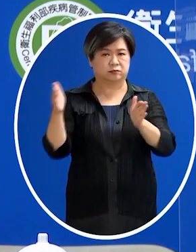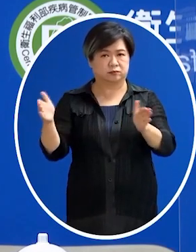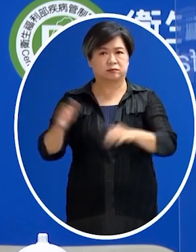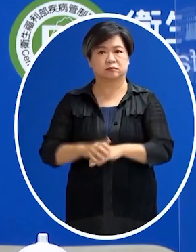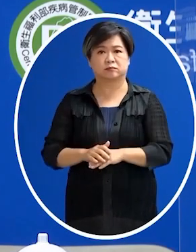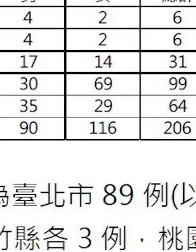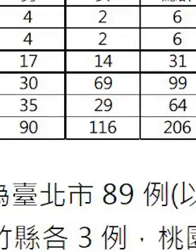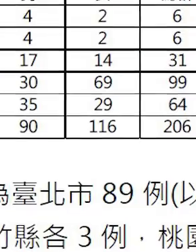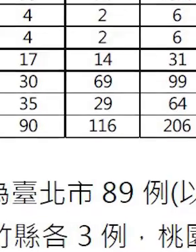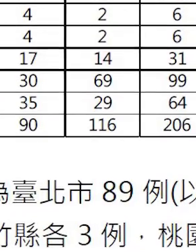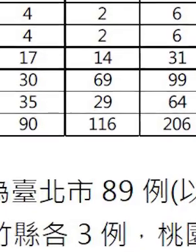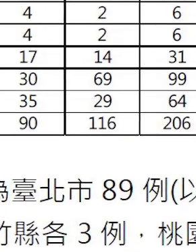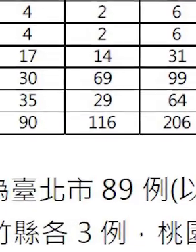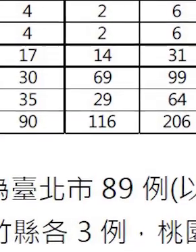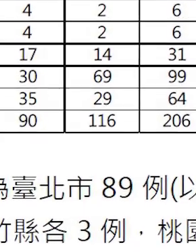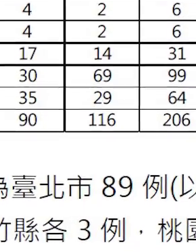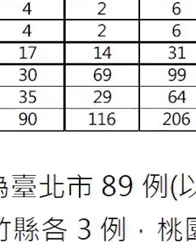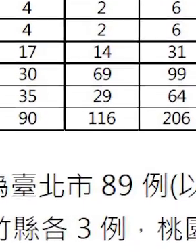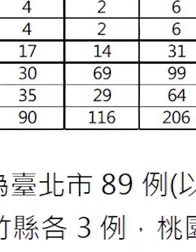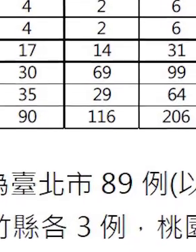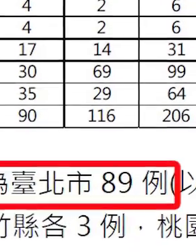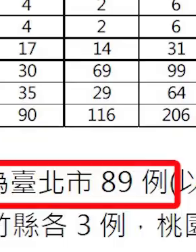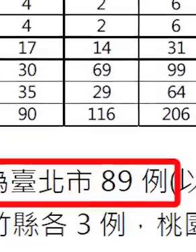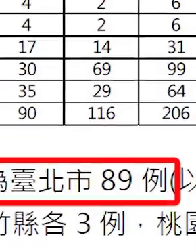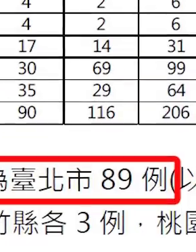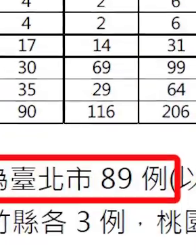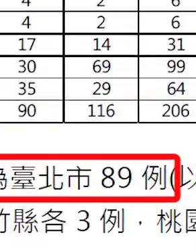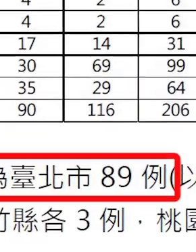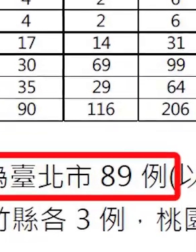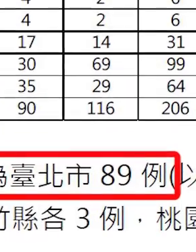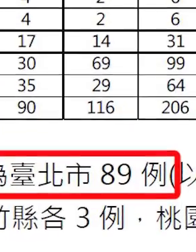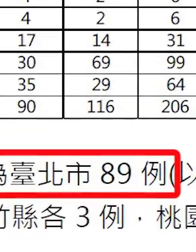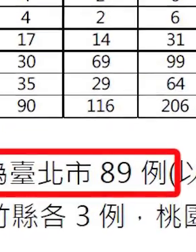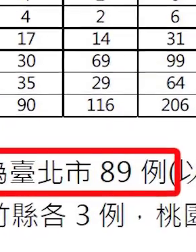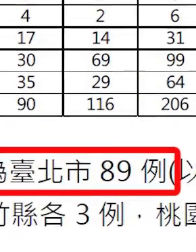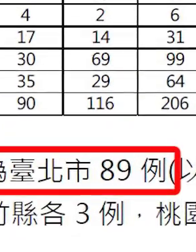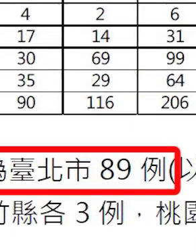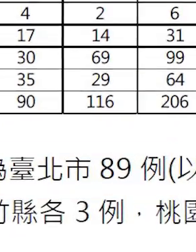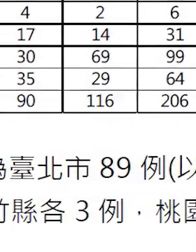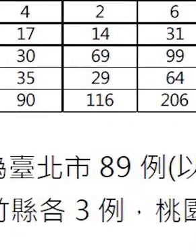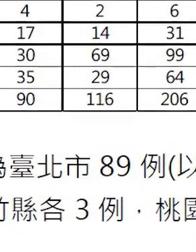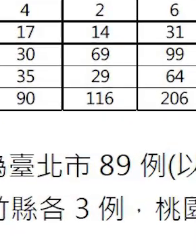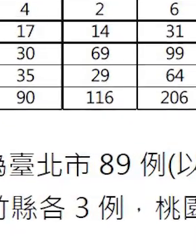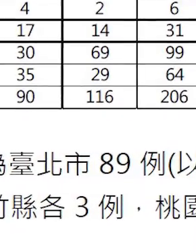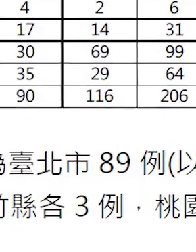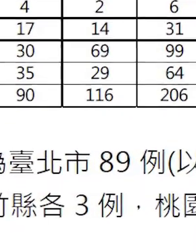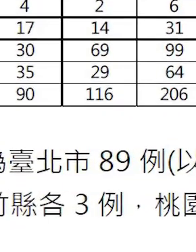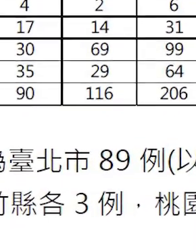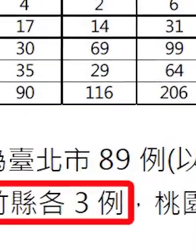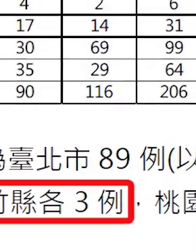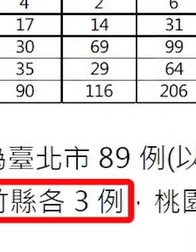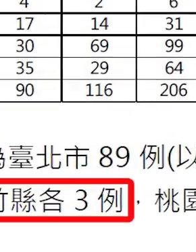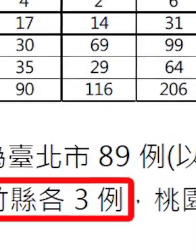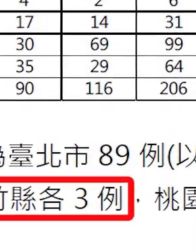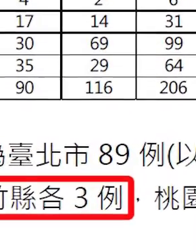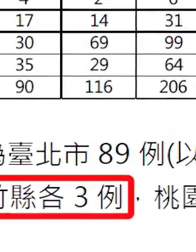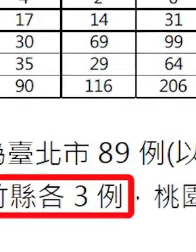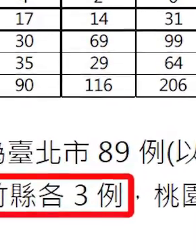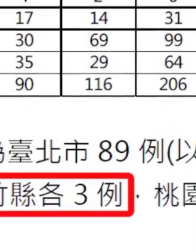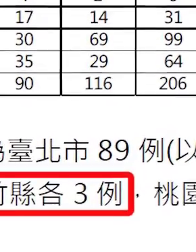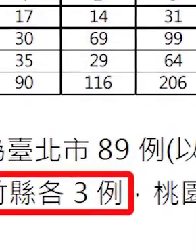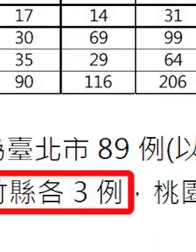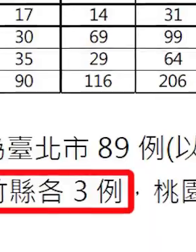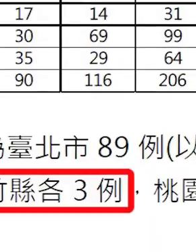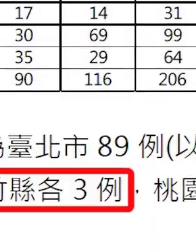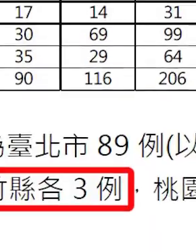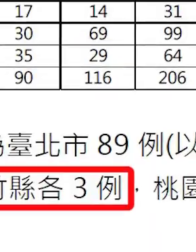的县市分为新北市97例，台北市89例，彰化县9例。宜兰县